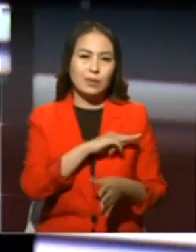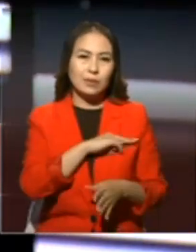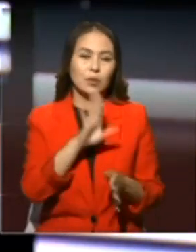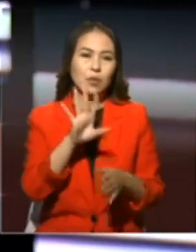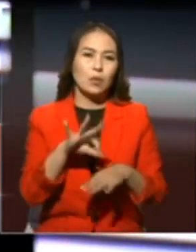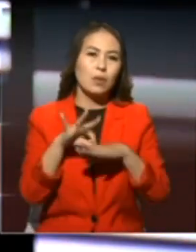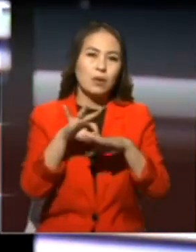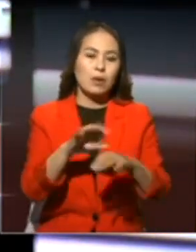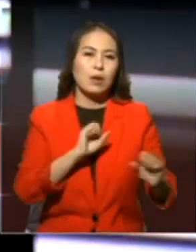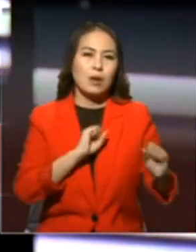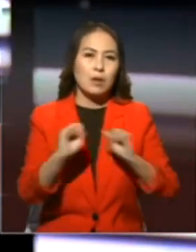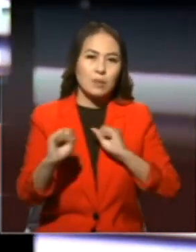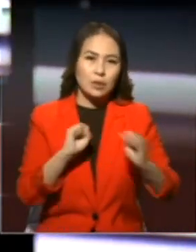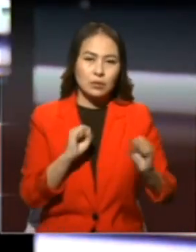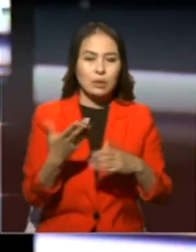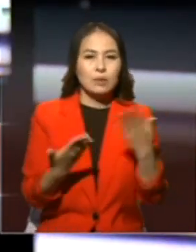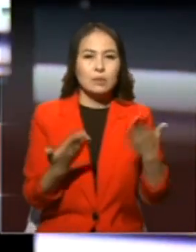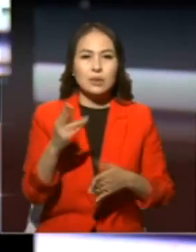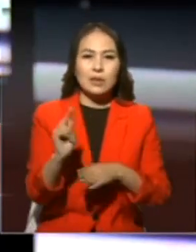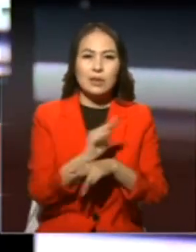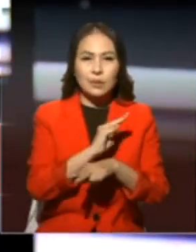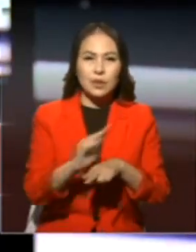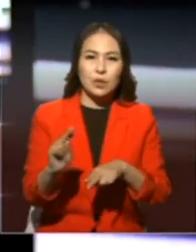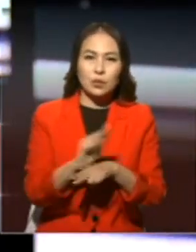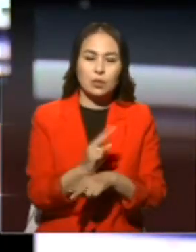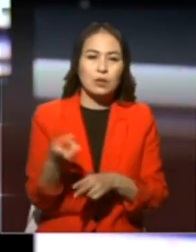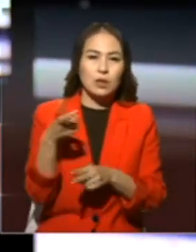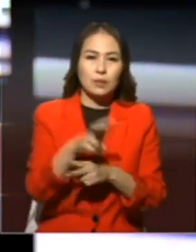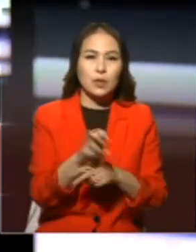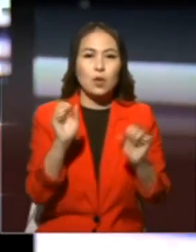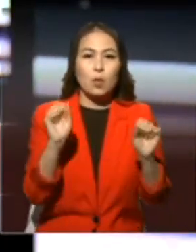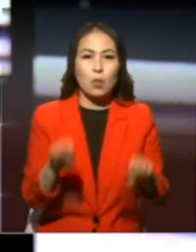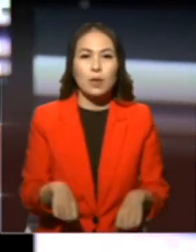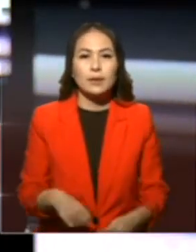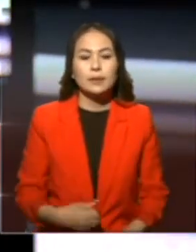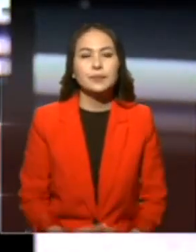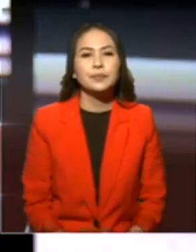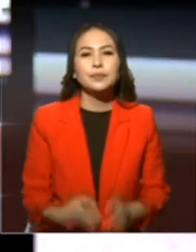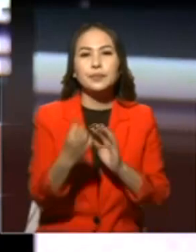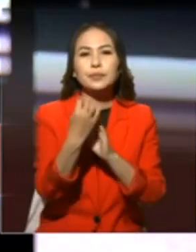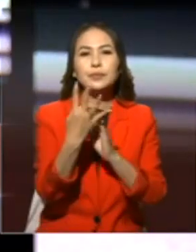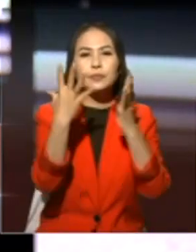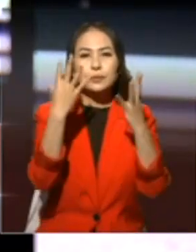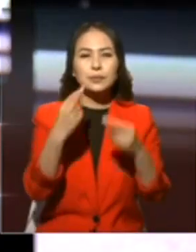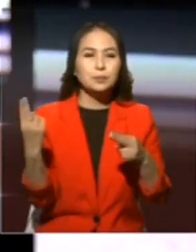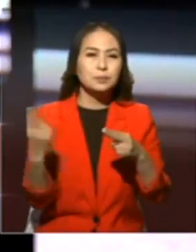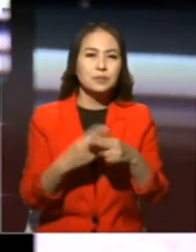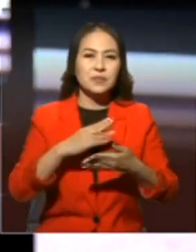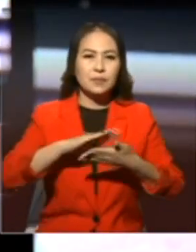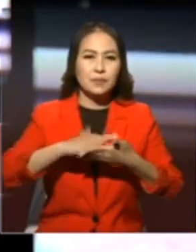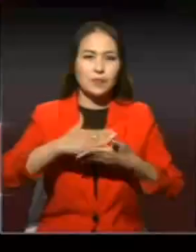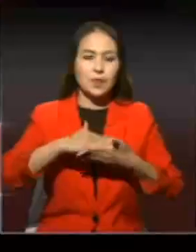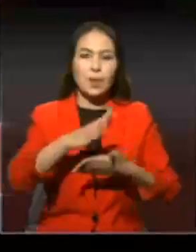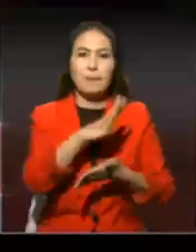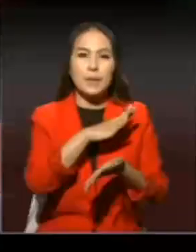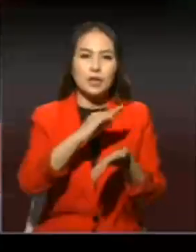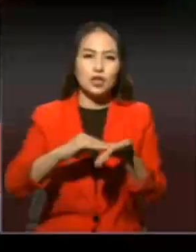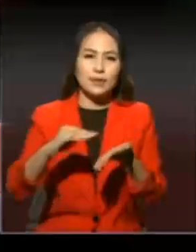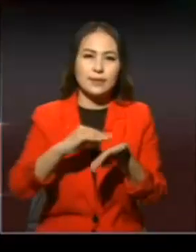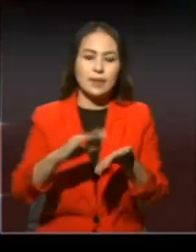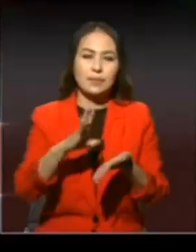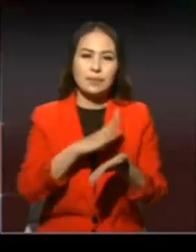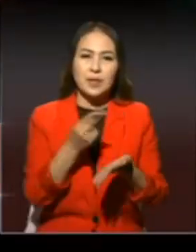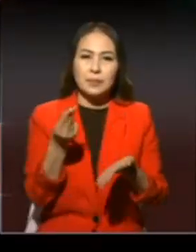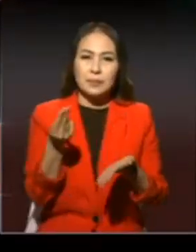сапармен ғана келіп, емделуге келіп кете алады. Негізі мына 14 күндік визасыз режимде нақты жазылған